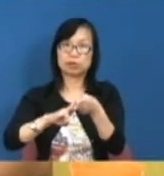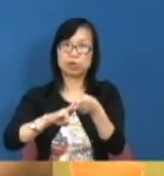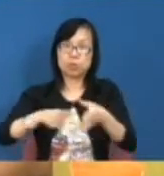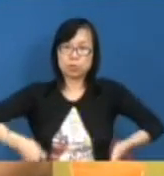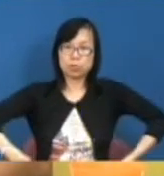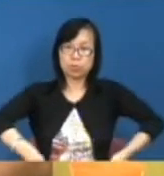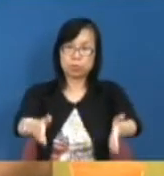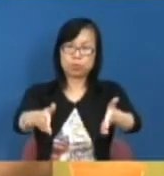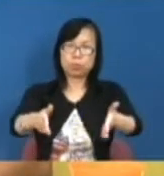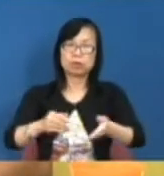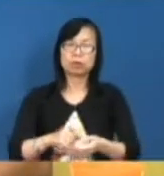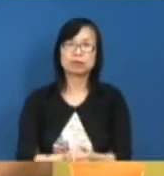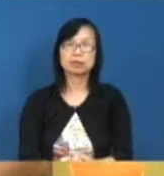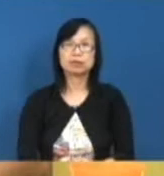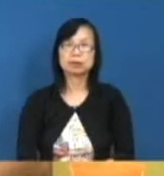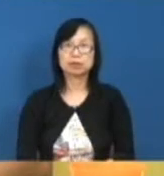藍田嘅平田村裏邊咧，有一個